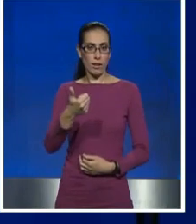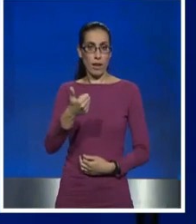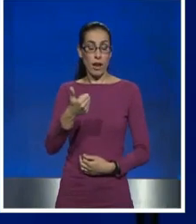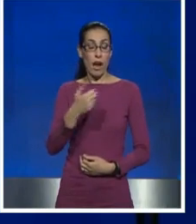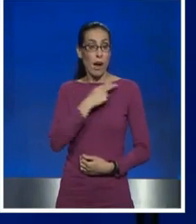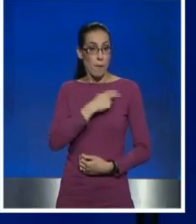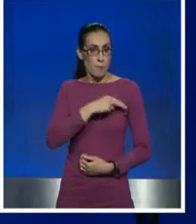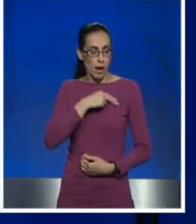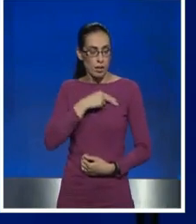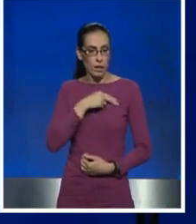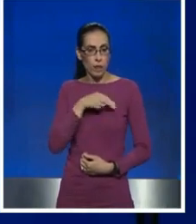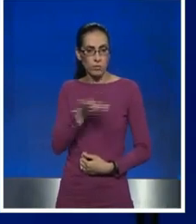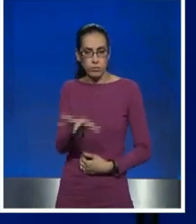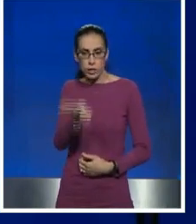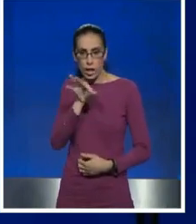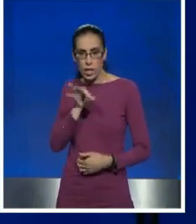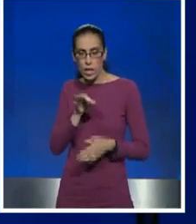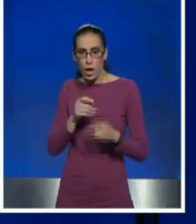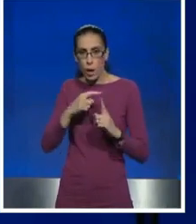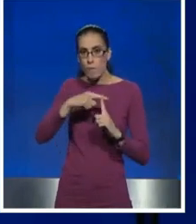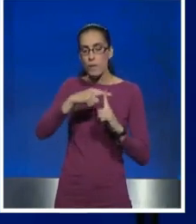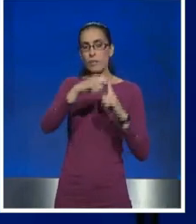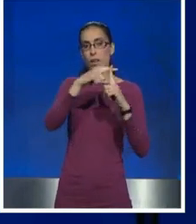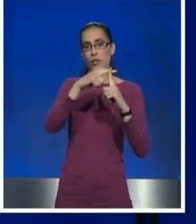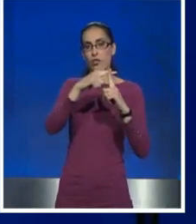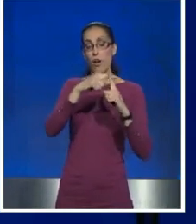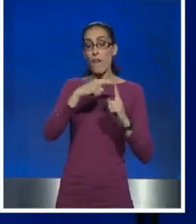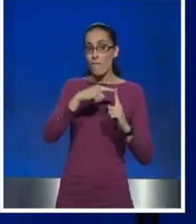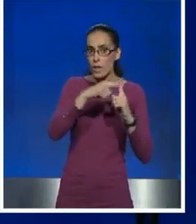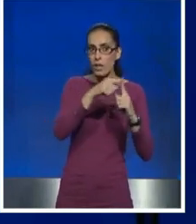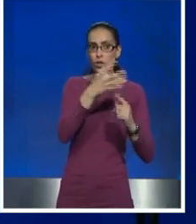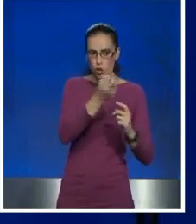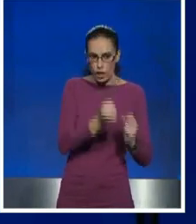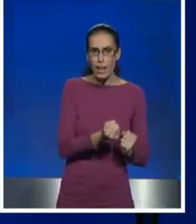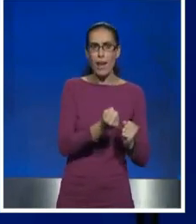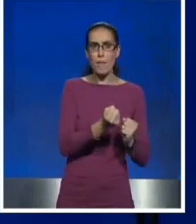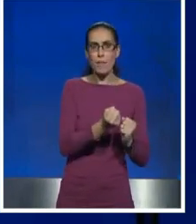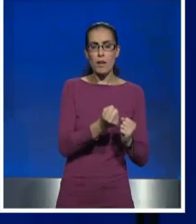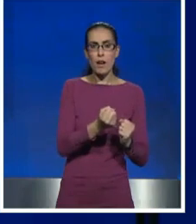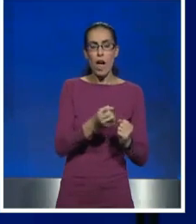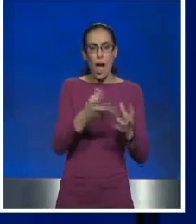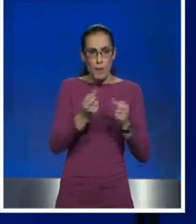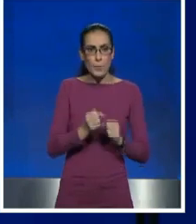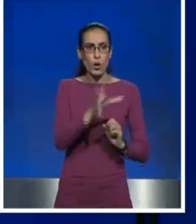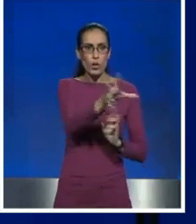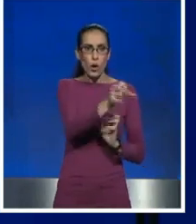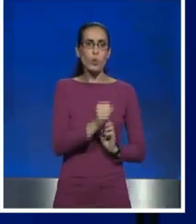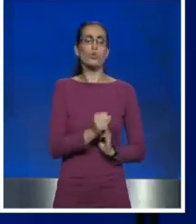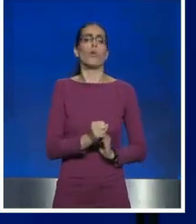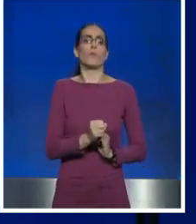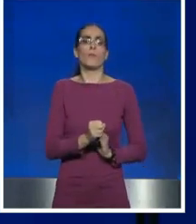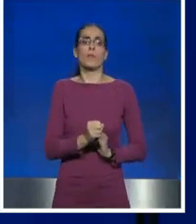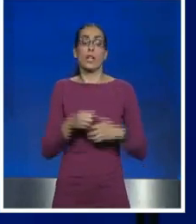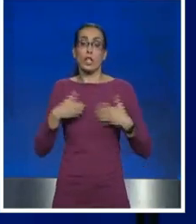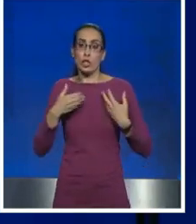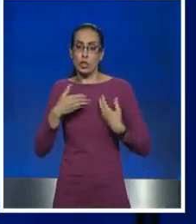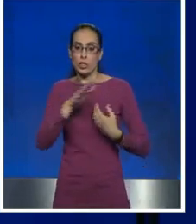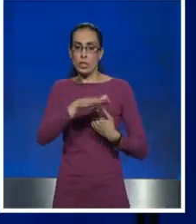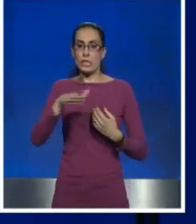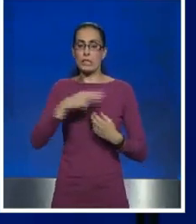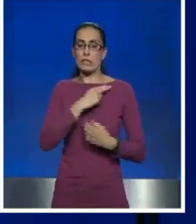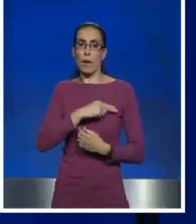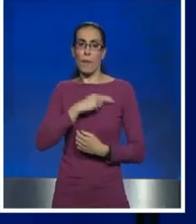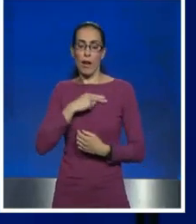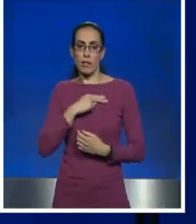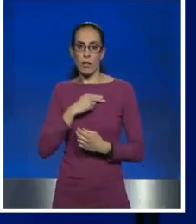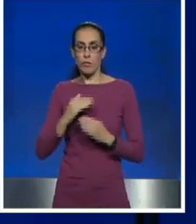vantaġġ tal-opportunitajiet illi diġà qegħdin hemmhekk. Irrid nara poplu Malti aħjar miex il-qudiem.